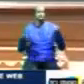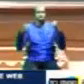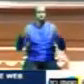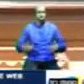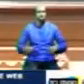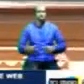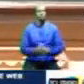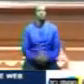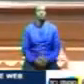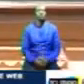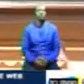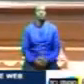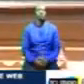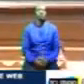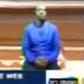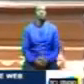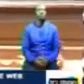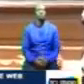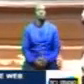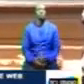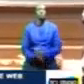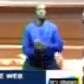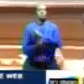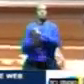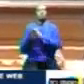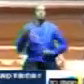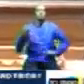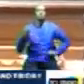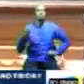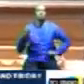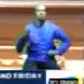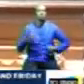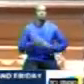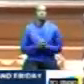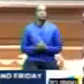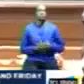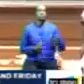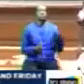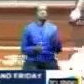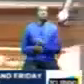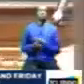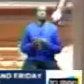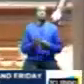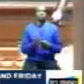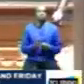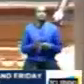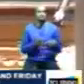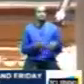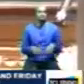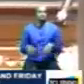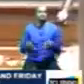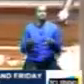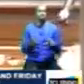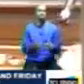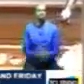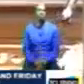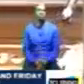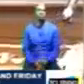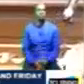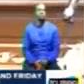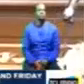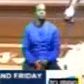ne kuangalia kuvala. Le Seigneur. Bwana nous a montré le chemin. Acha kutonesha namna ya